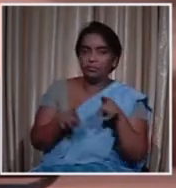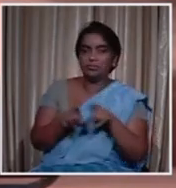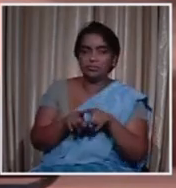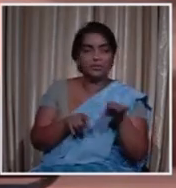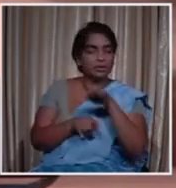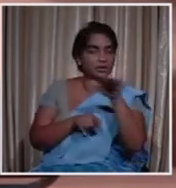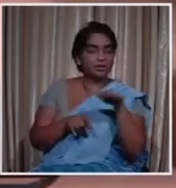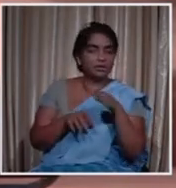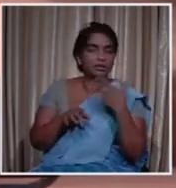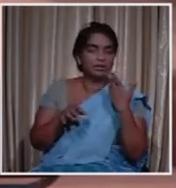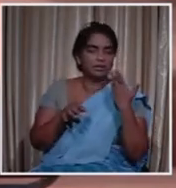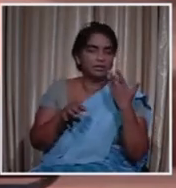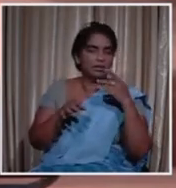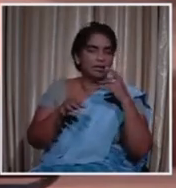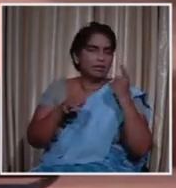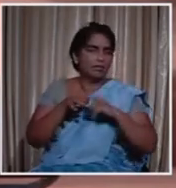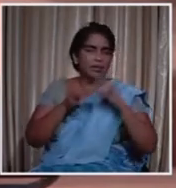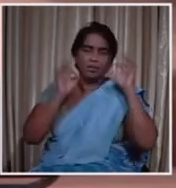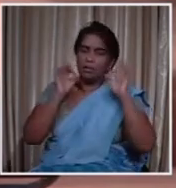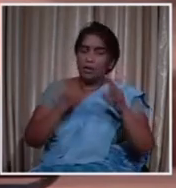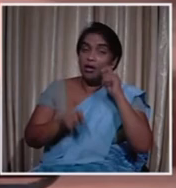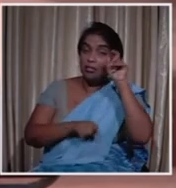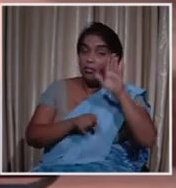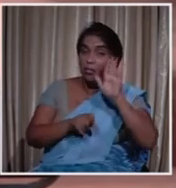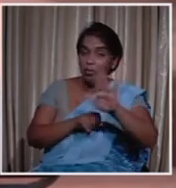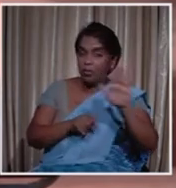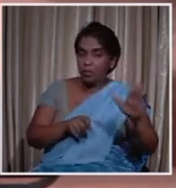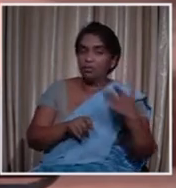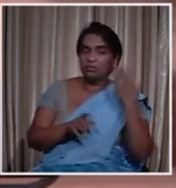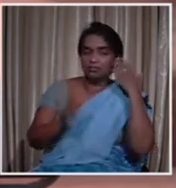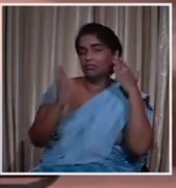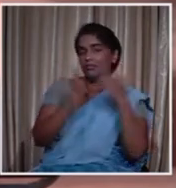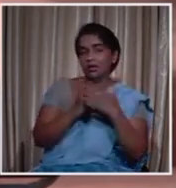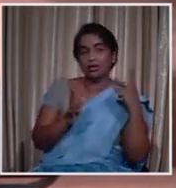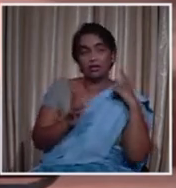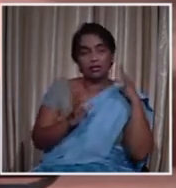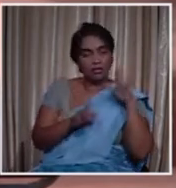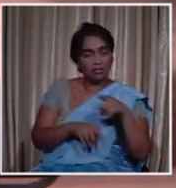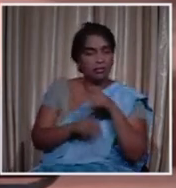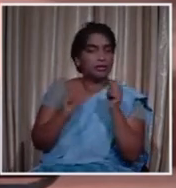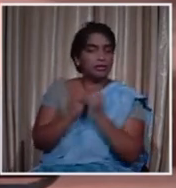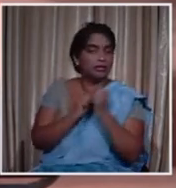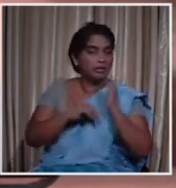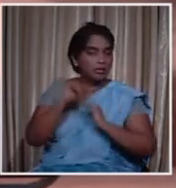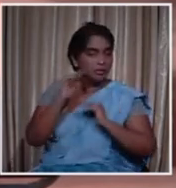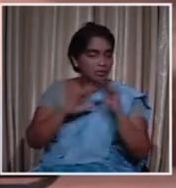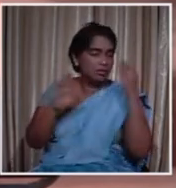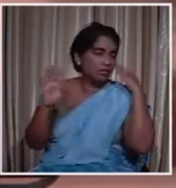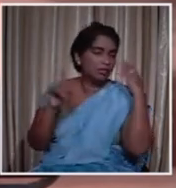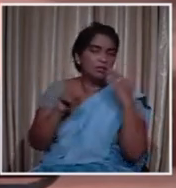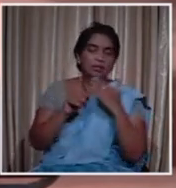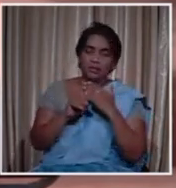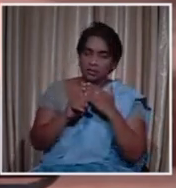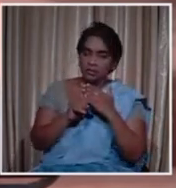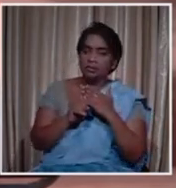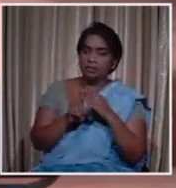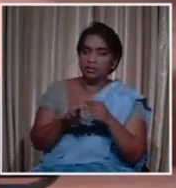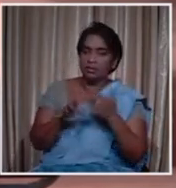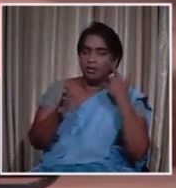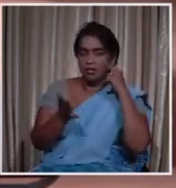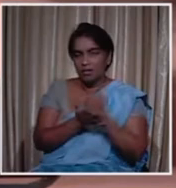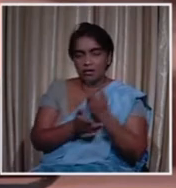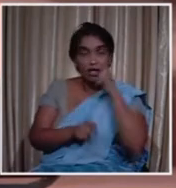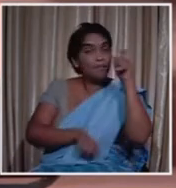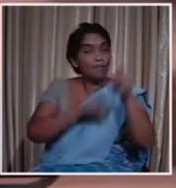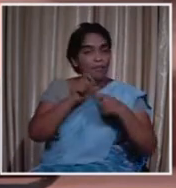வகையிலும் மனிதாபிமானமற்ற முறையிலும் இராணுவத்தினரால் மேற்கொள்ளப்பட்ட இத்தாக்குதல் சம்பவத்தில் பாதிக்கப்பட்டவர்களுக்கு உடனடி நீதியை பெற்றுக்